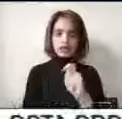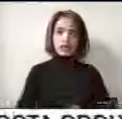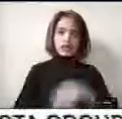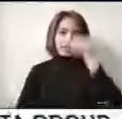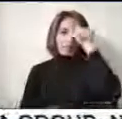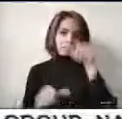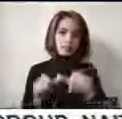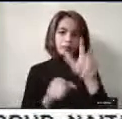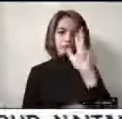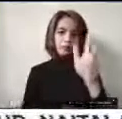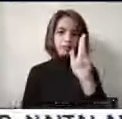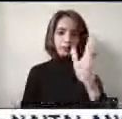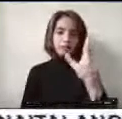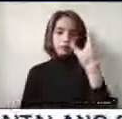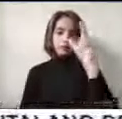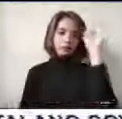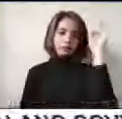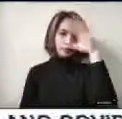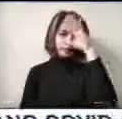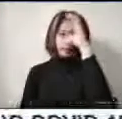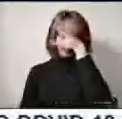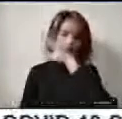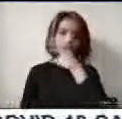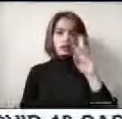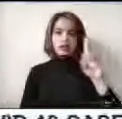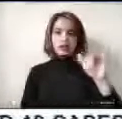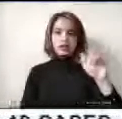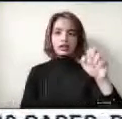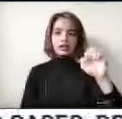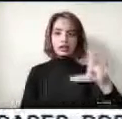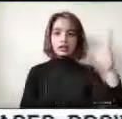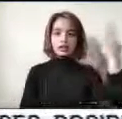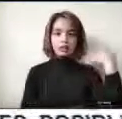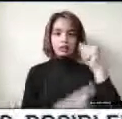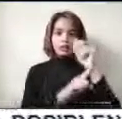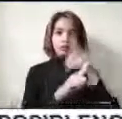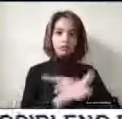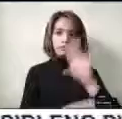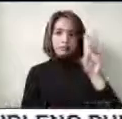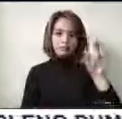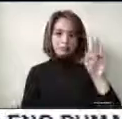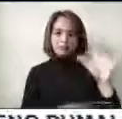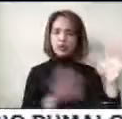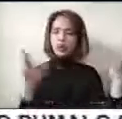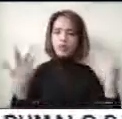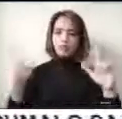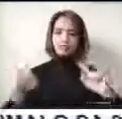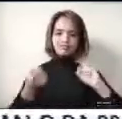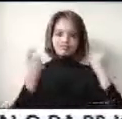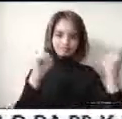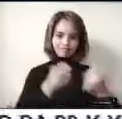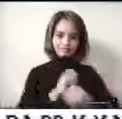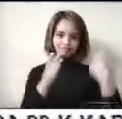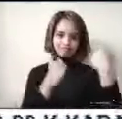arestado naman sa bayan ng Dipakulaw sa probinsya ng Aurora. Sa detalye, si Alvin Barcelona.